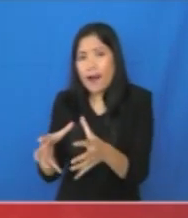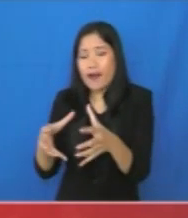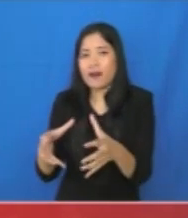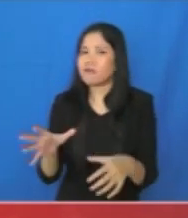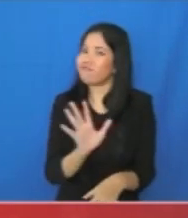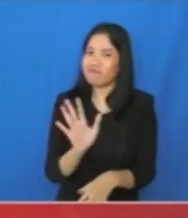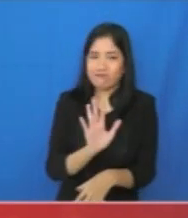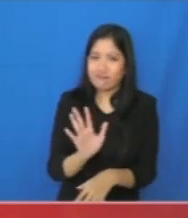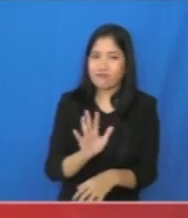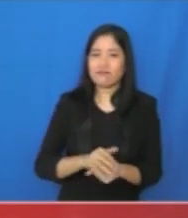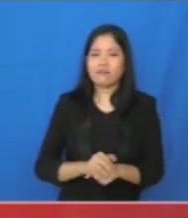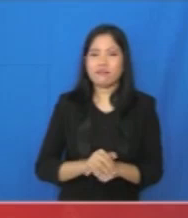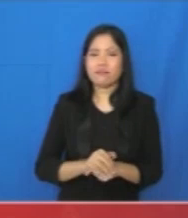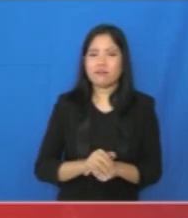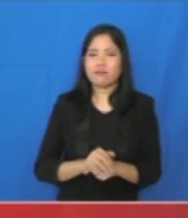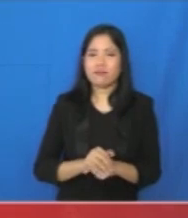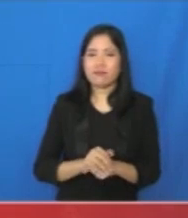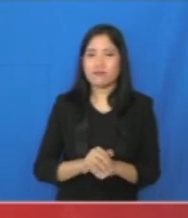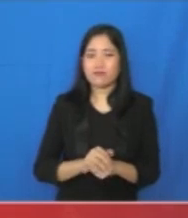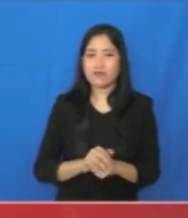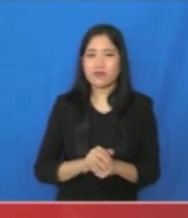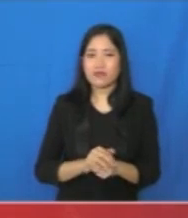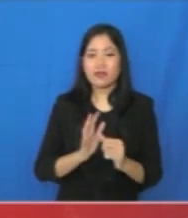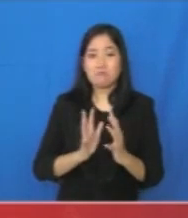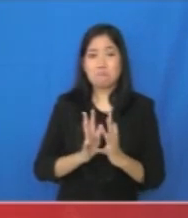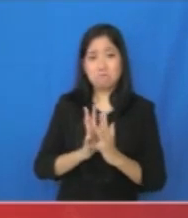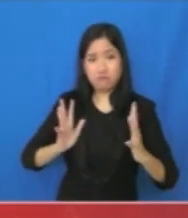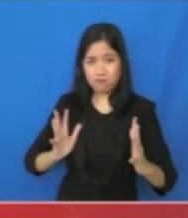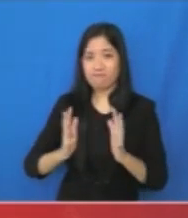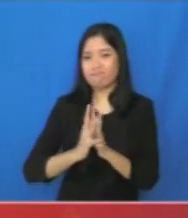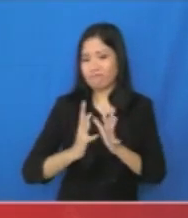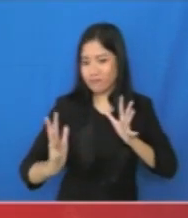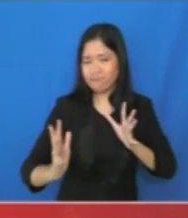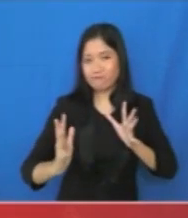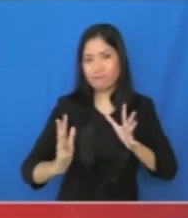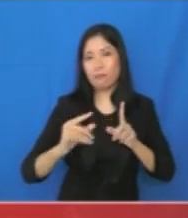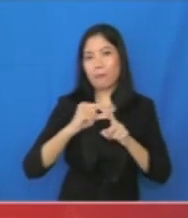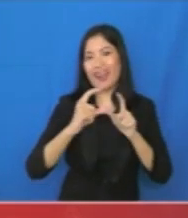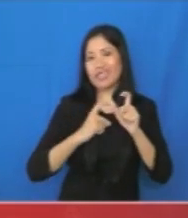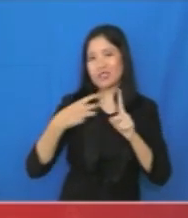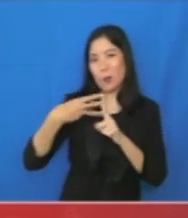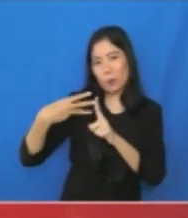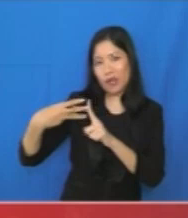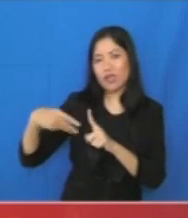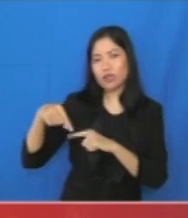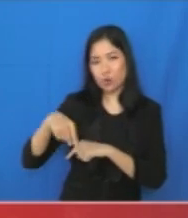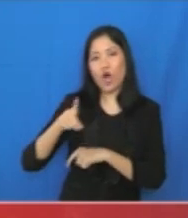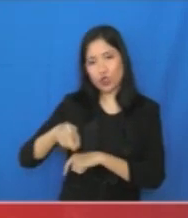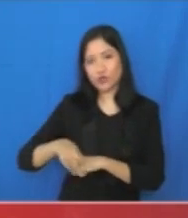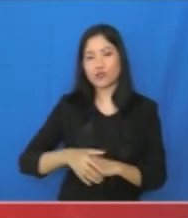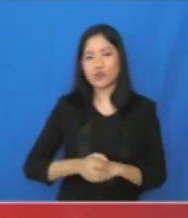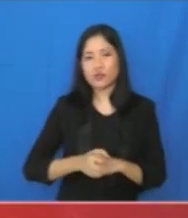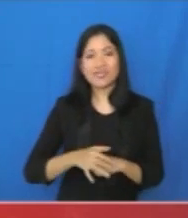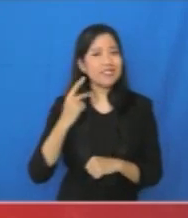sosial berskala besar akan melakukan itu kemudian jaga